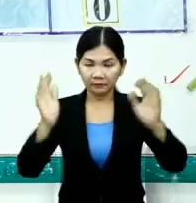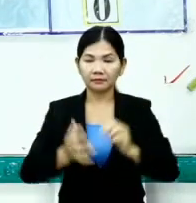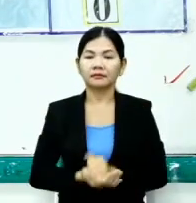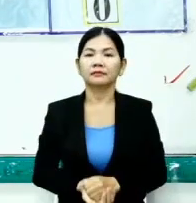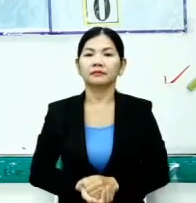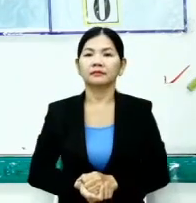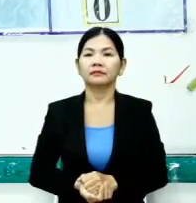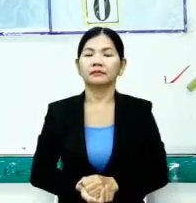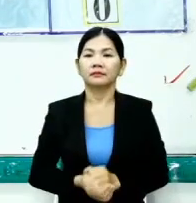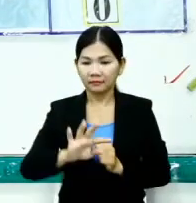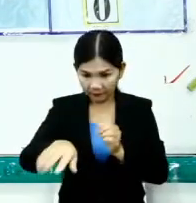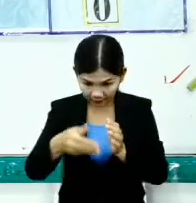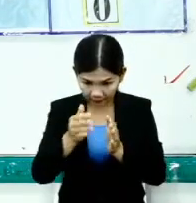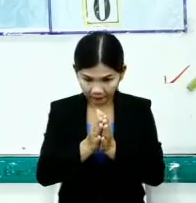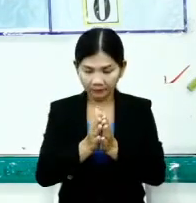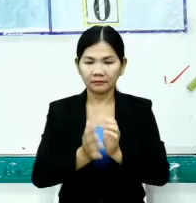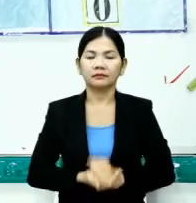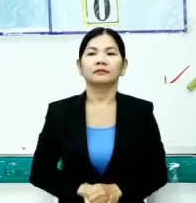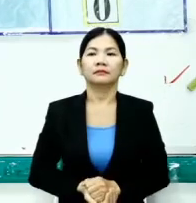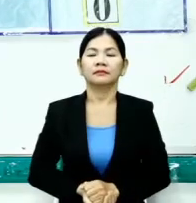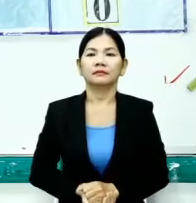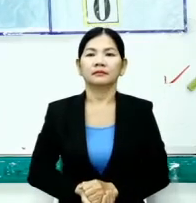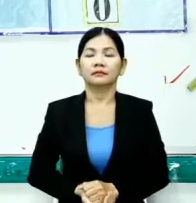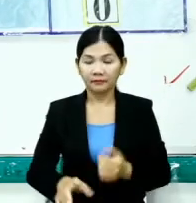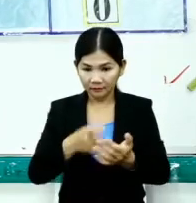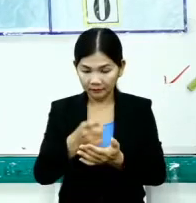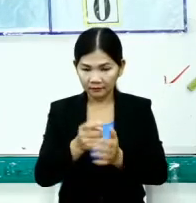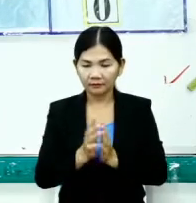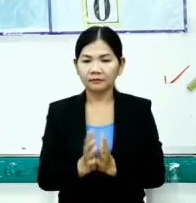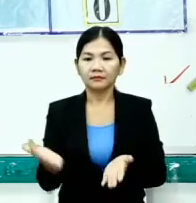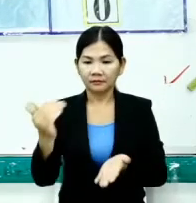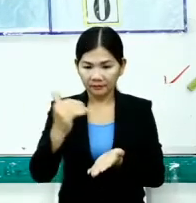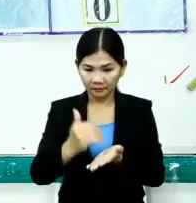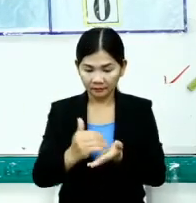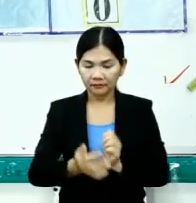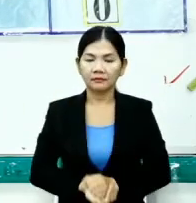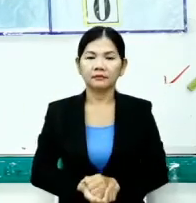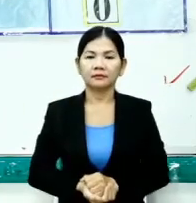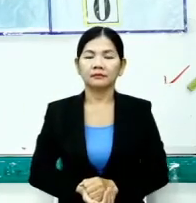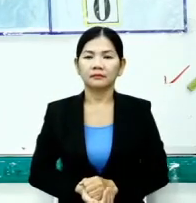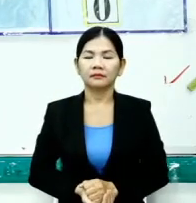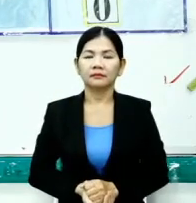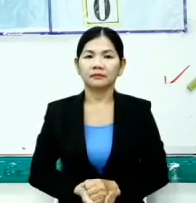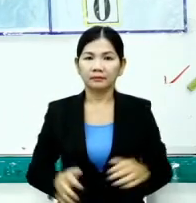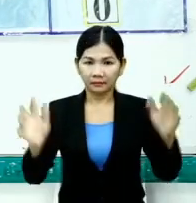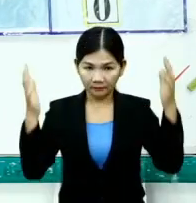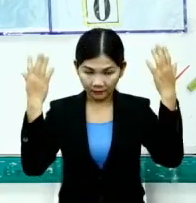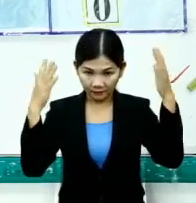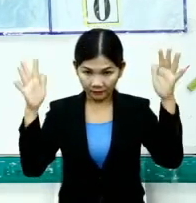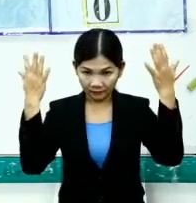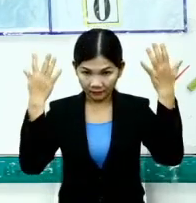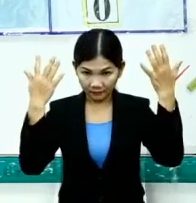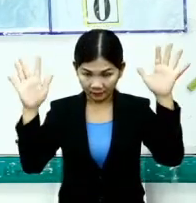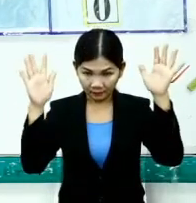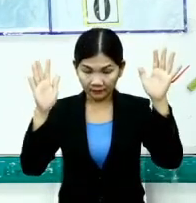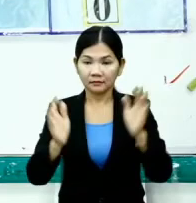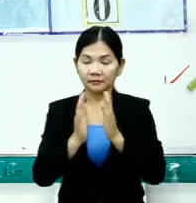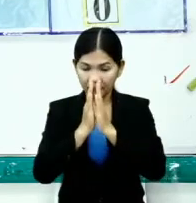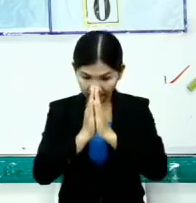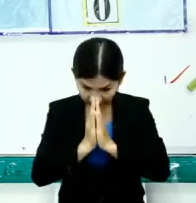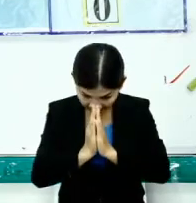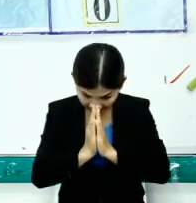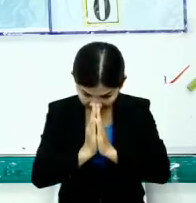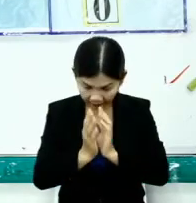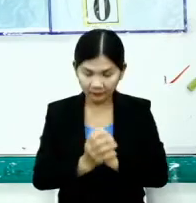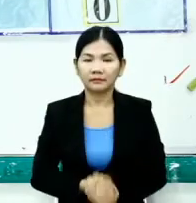3អរគុណចាចូលរួមធ្វើជាមួយអ្នកគ្រូទាំងអស់គ្នាតា1 2 3